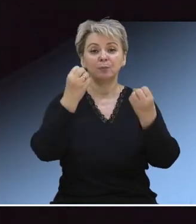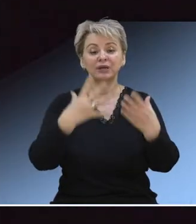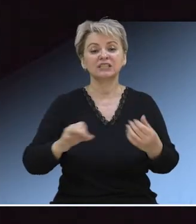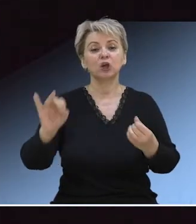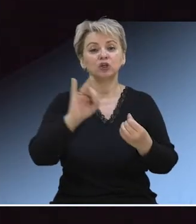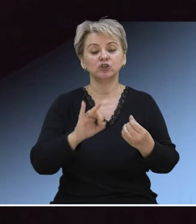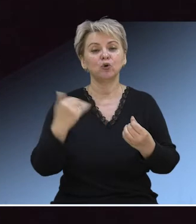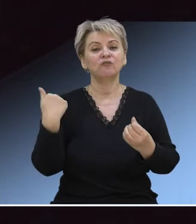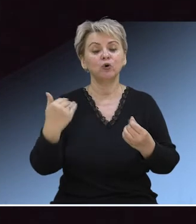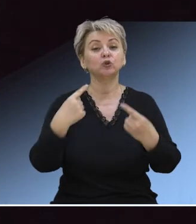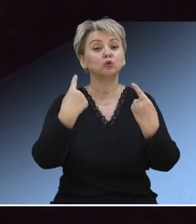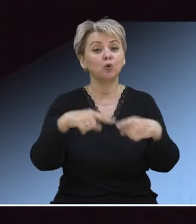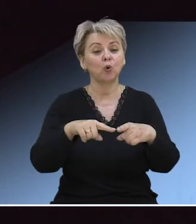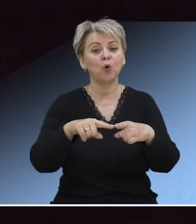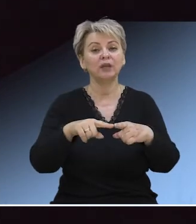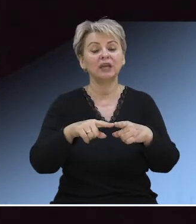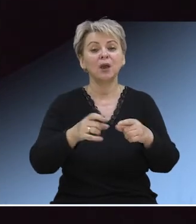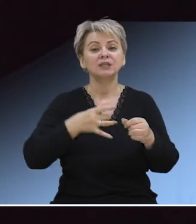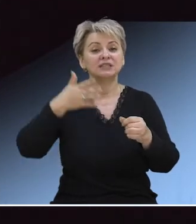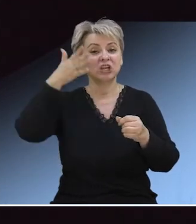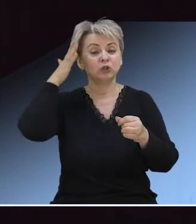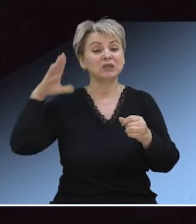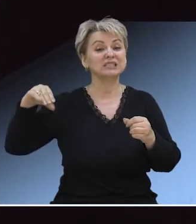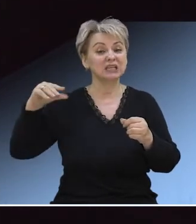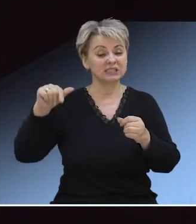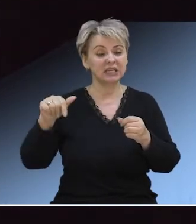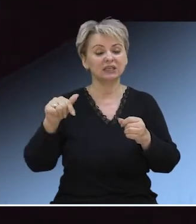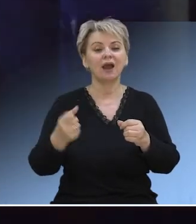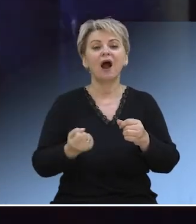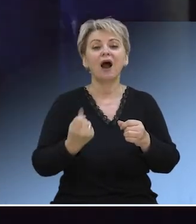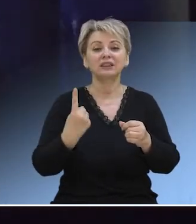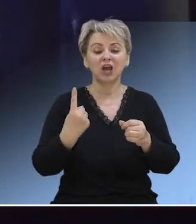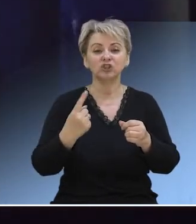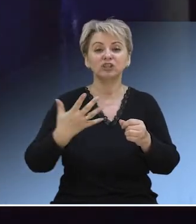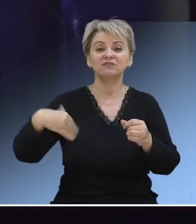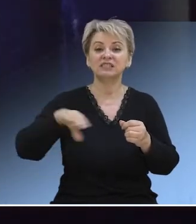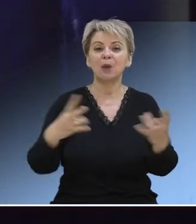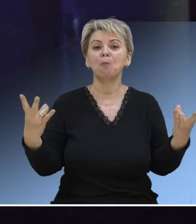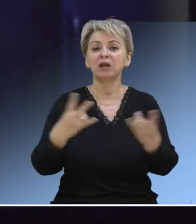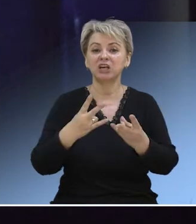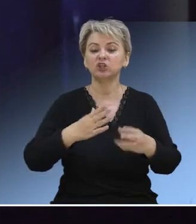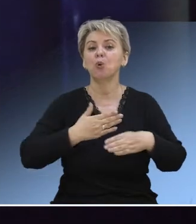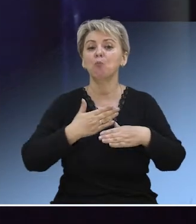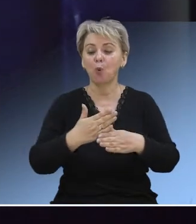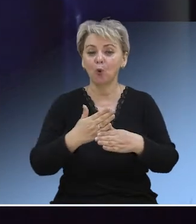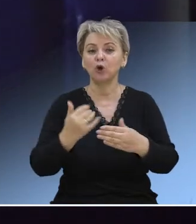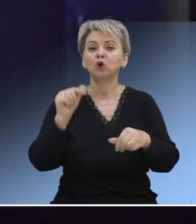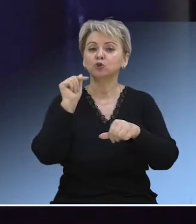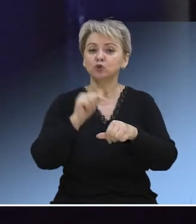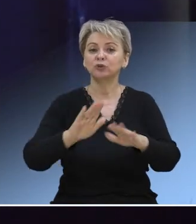Своя непростая история и у другой, убеленной сединой соседки. Однажды всем им понадобилась